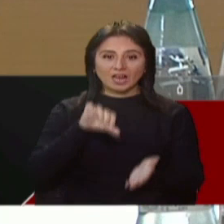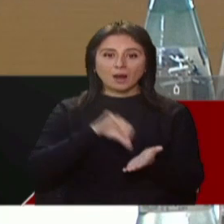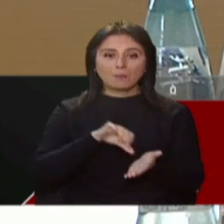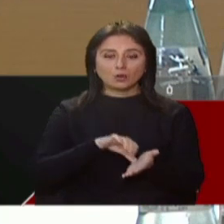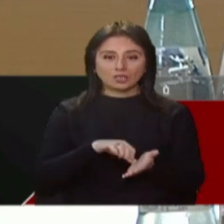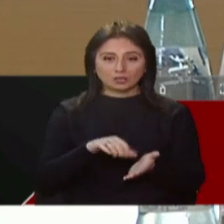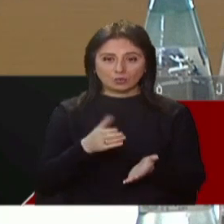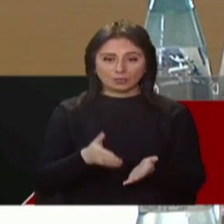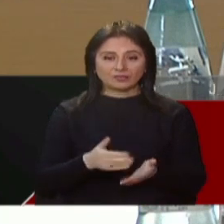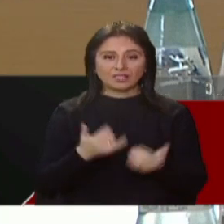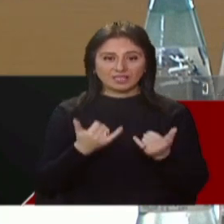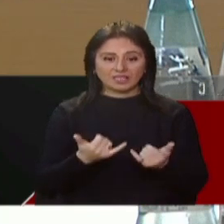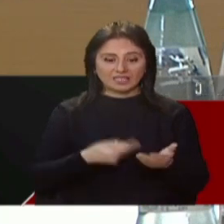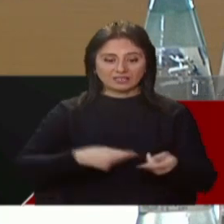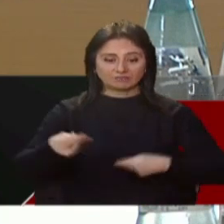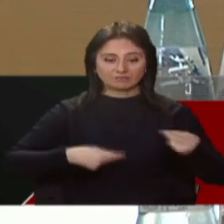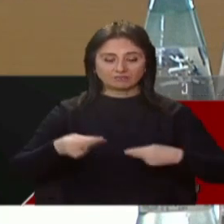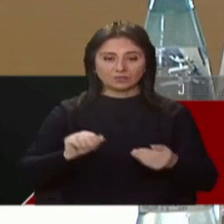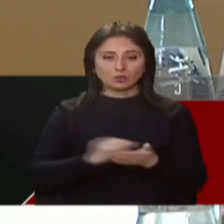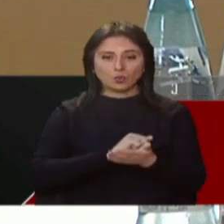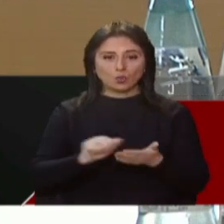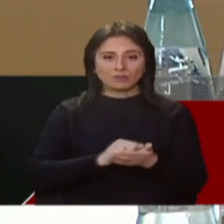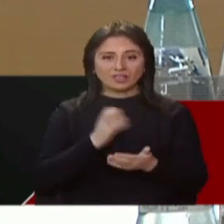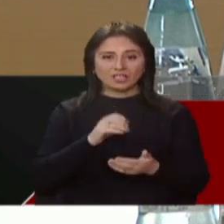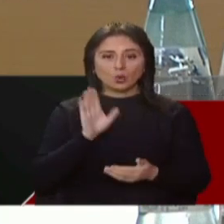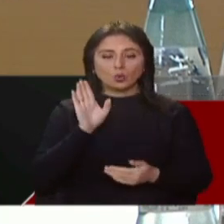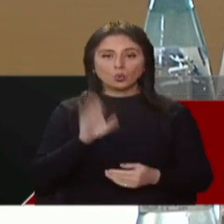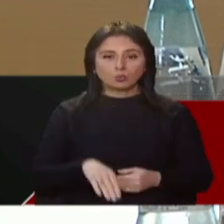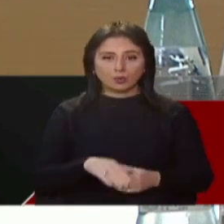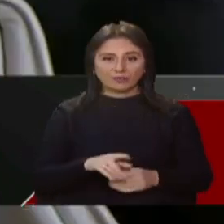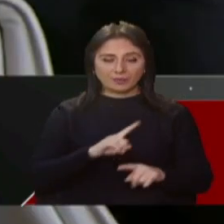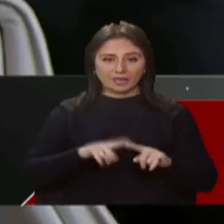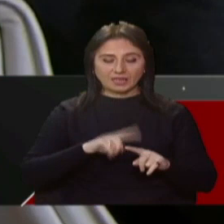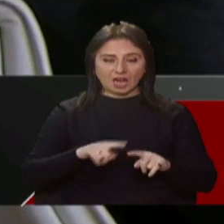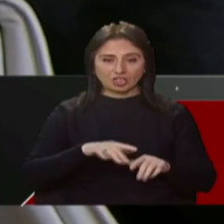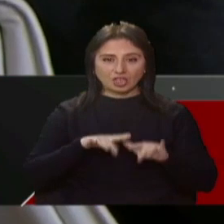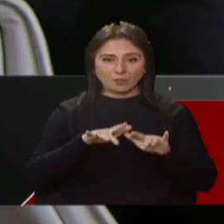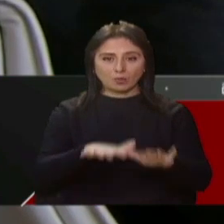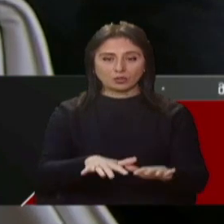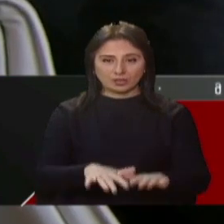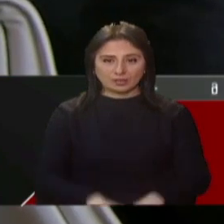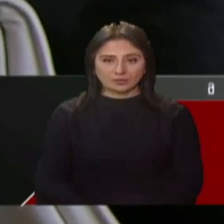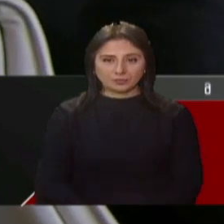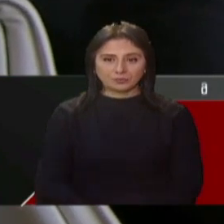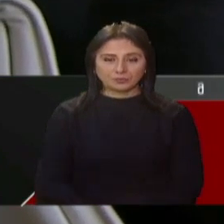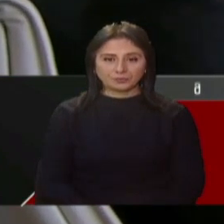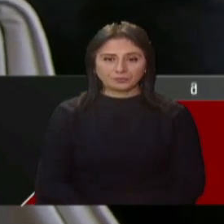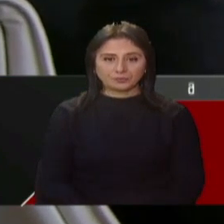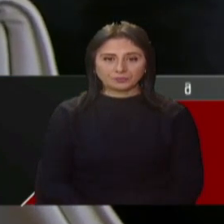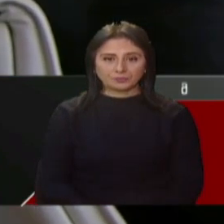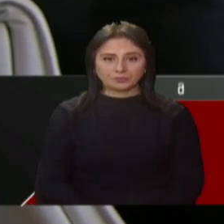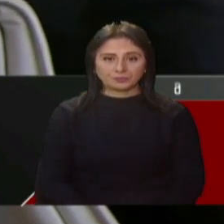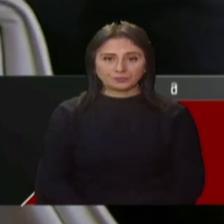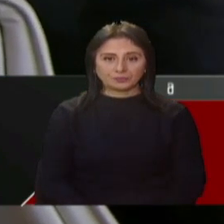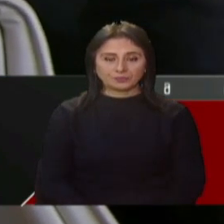monatile obit, dres hel muzeril dokumente bi, kide u pro daç kareps am proceseps.